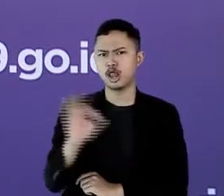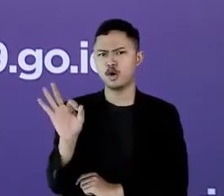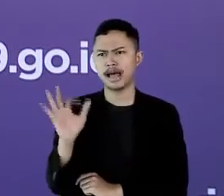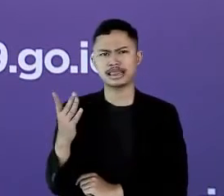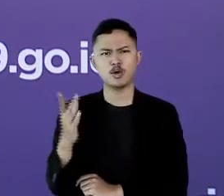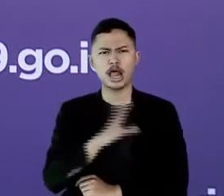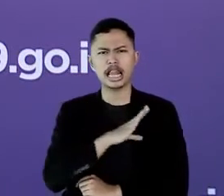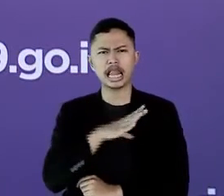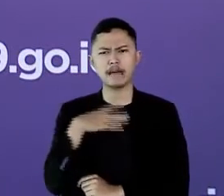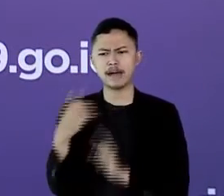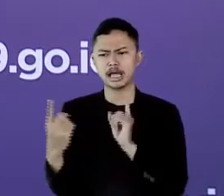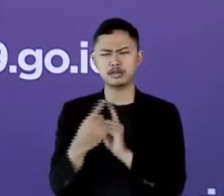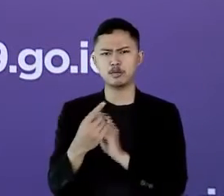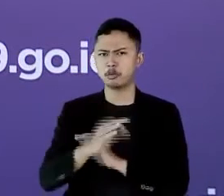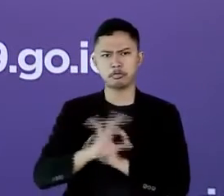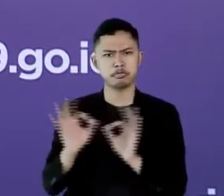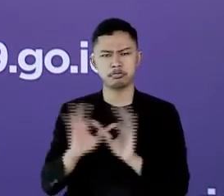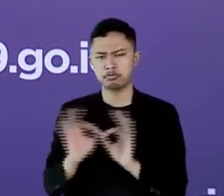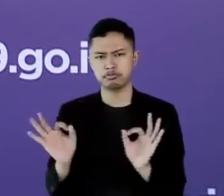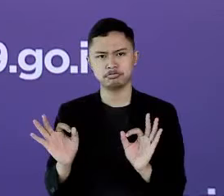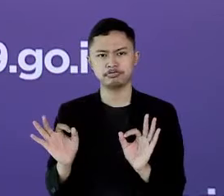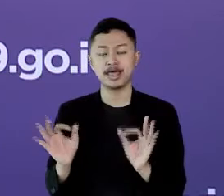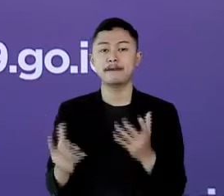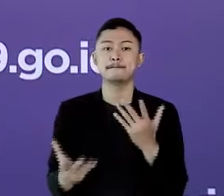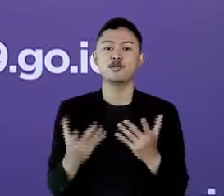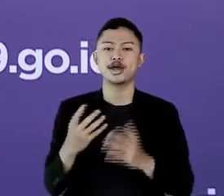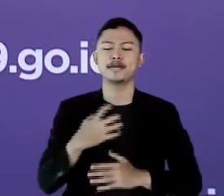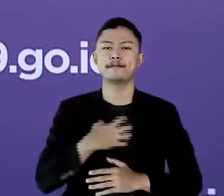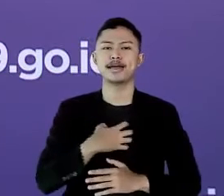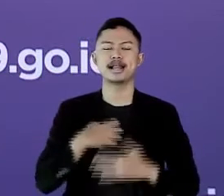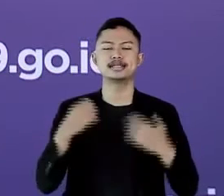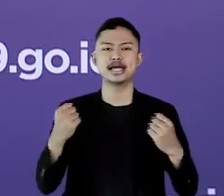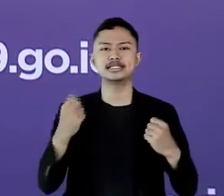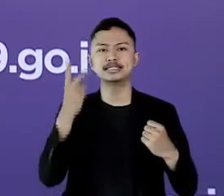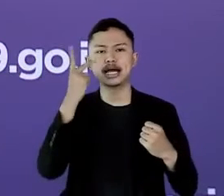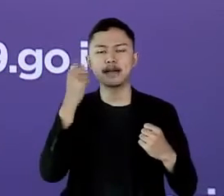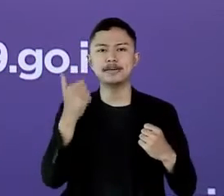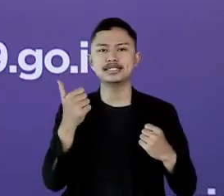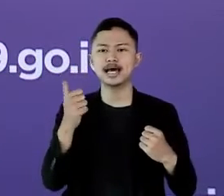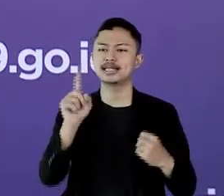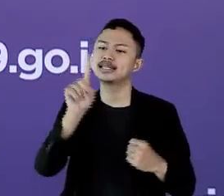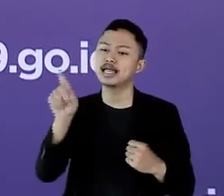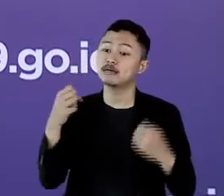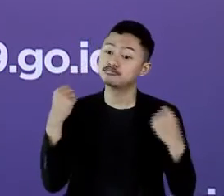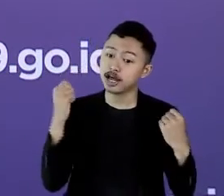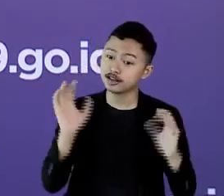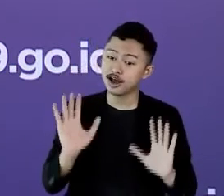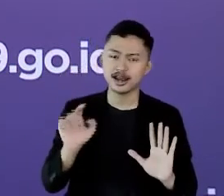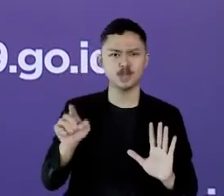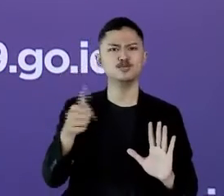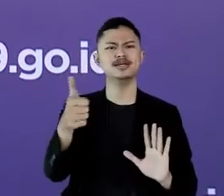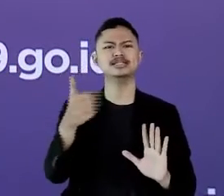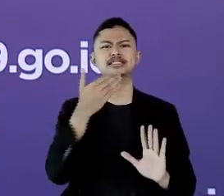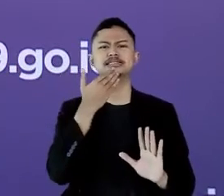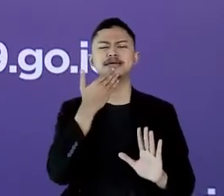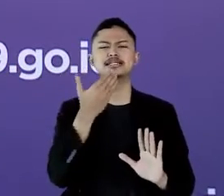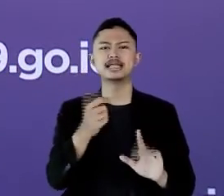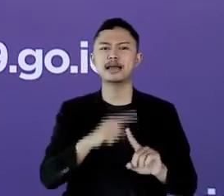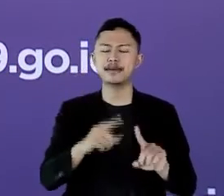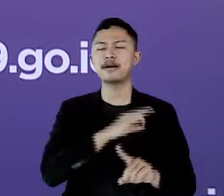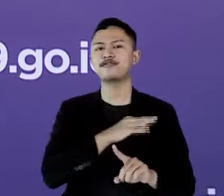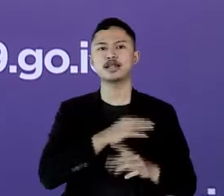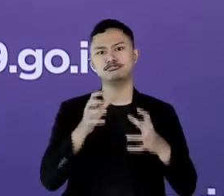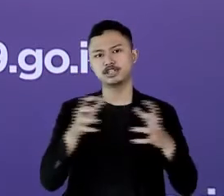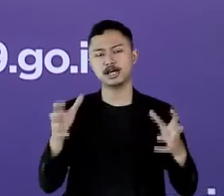terapi untuk kita kemudian tetap mempertahankan kesehatan mental kita begitu ya Pak Diki ya. Baik, sebelum kita